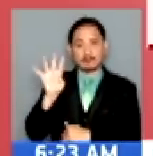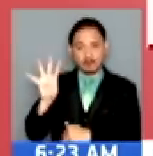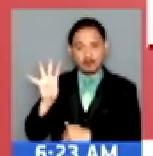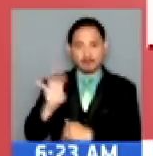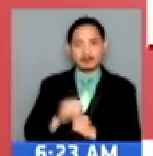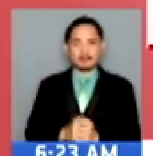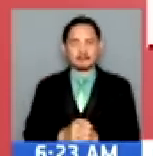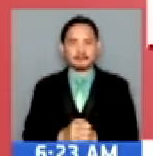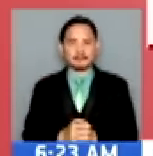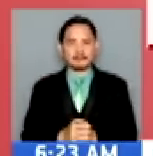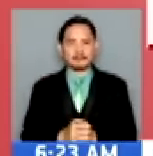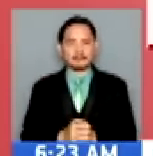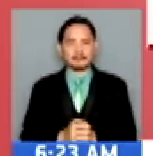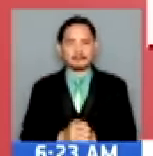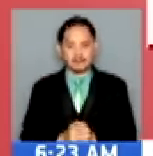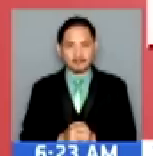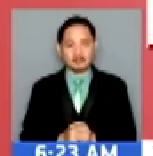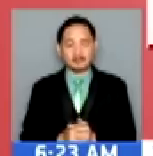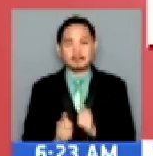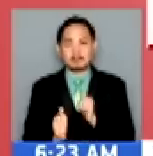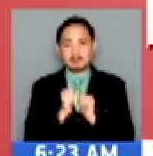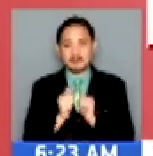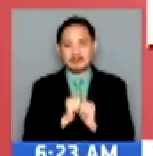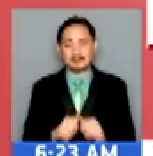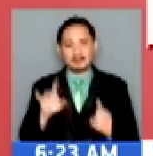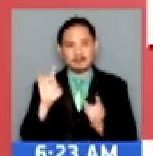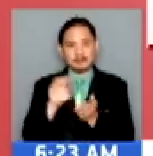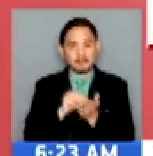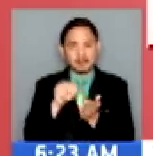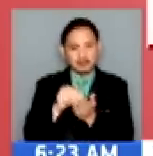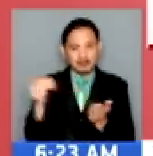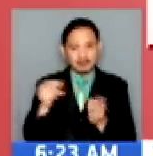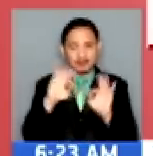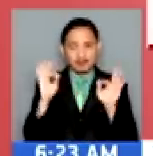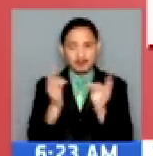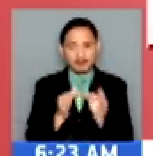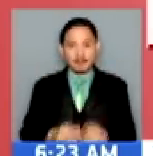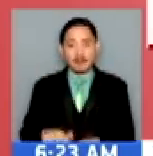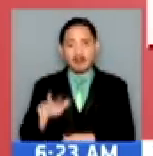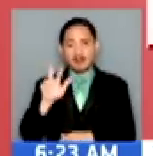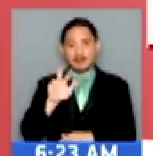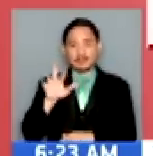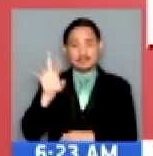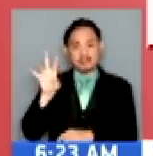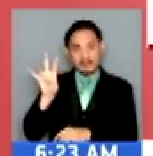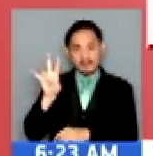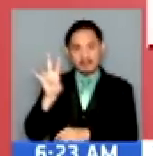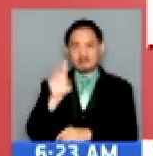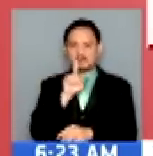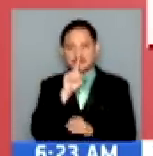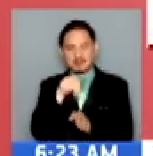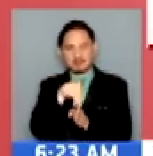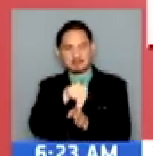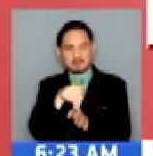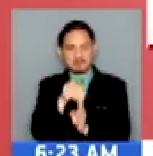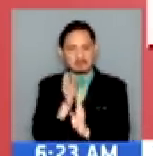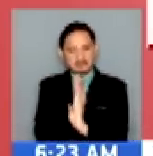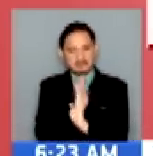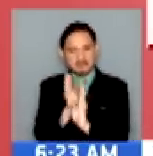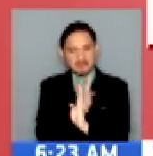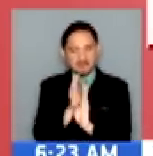8 milyong pamilya. 35% ang sumagot na borderline food poor sila o nasa pagitan ng mahirap at hindi